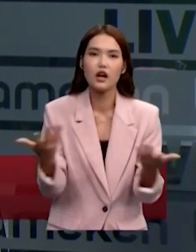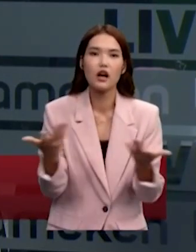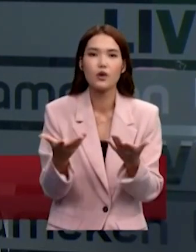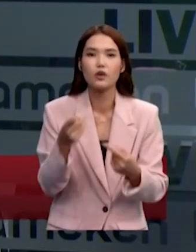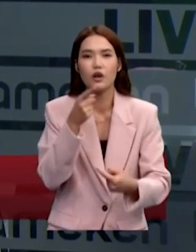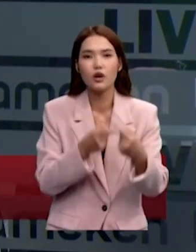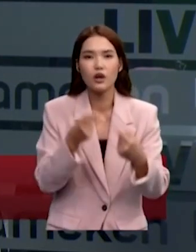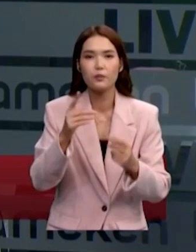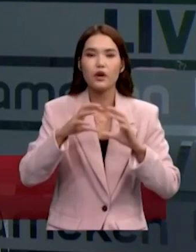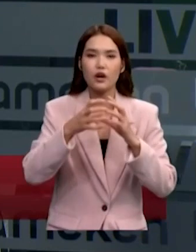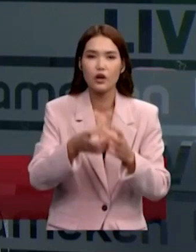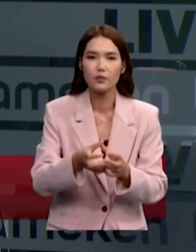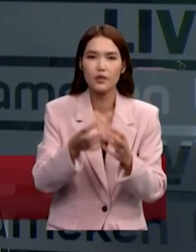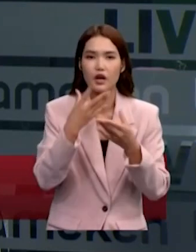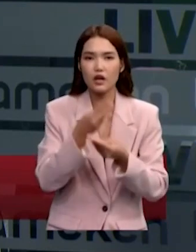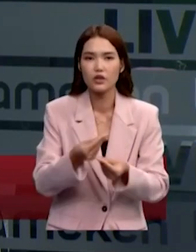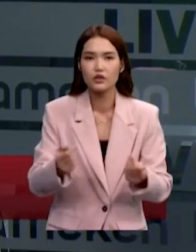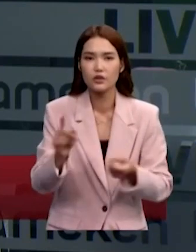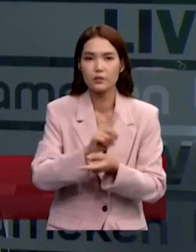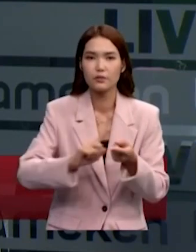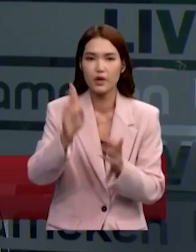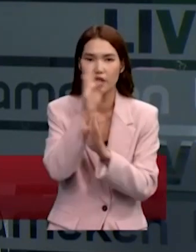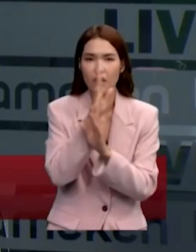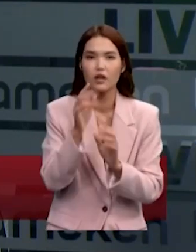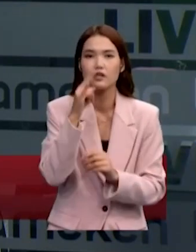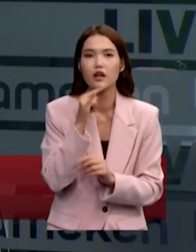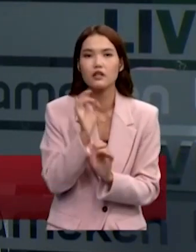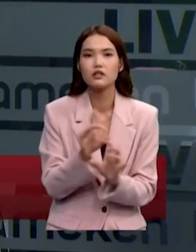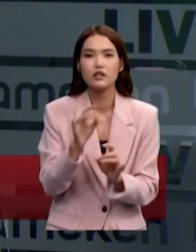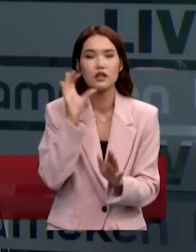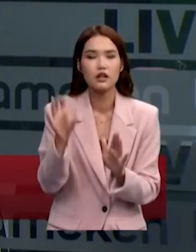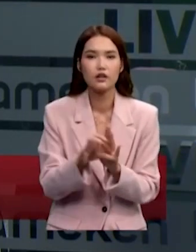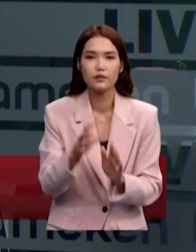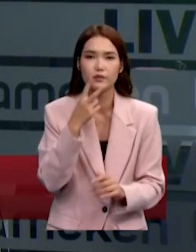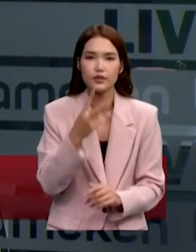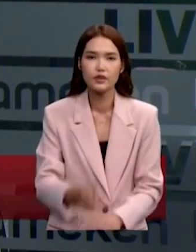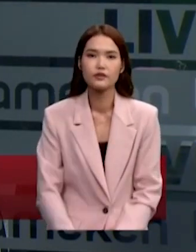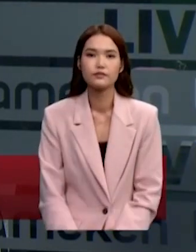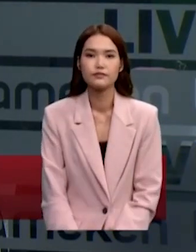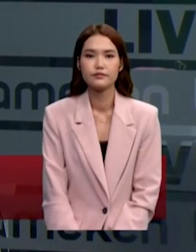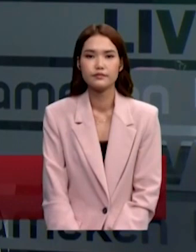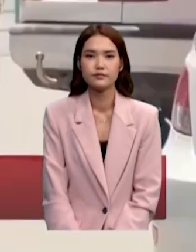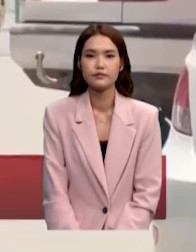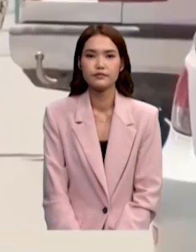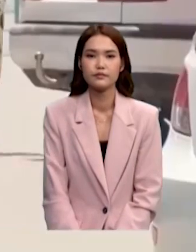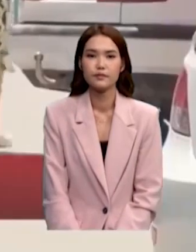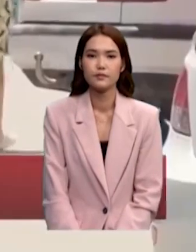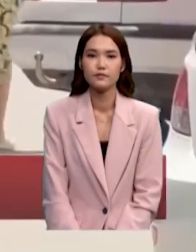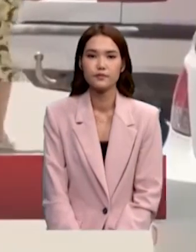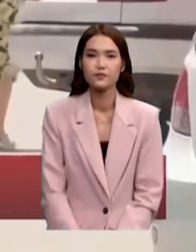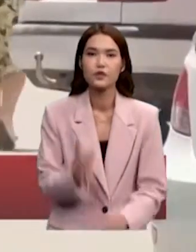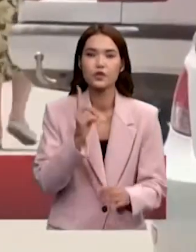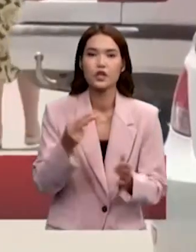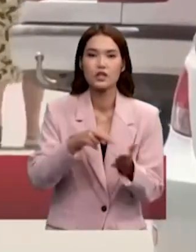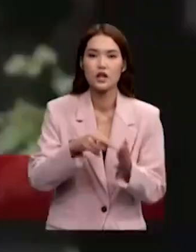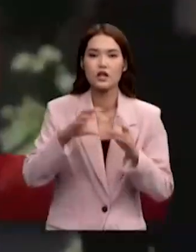меры для борьбы с глобальным потеплением предлагают в Казахстане мнение экспертов выслушало айсуле байгазина стала в